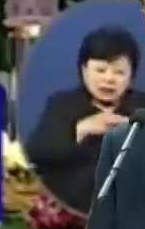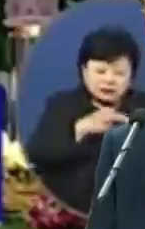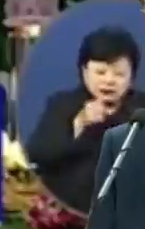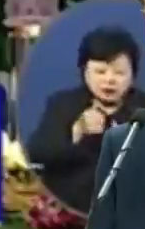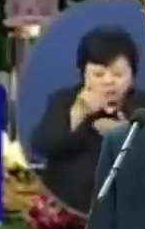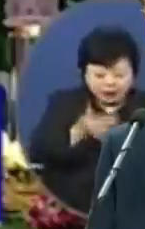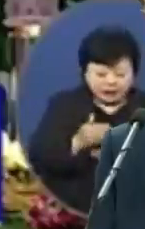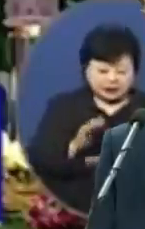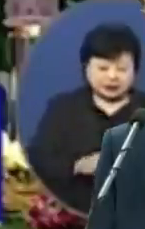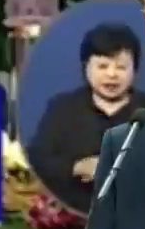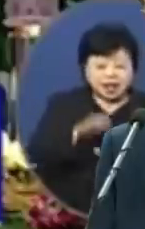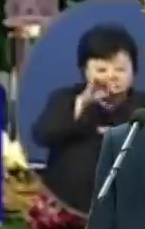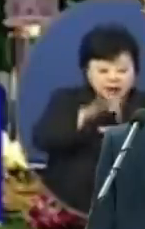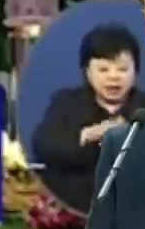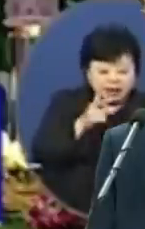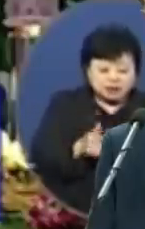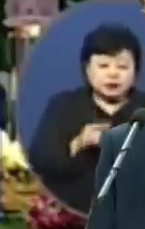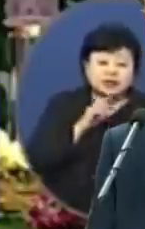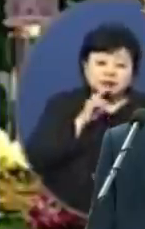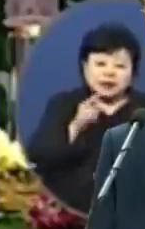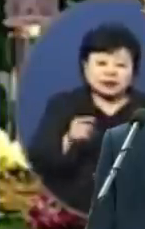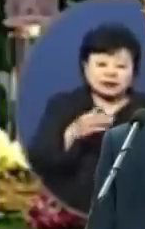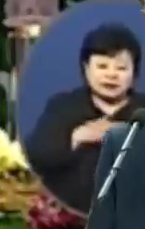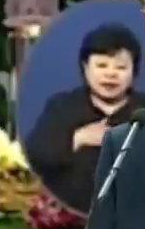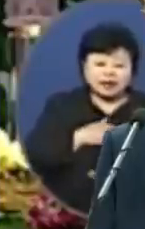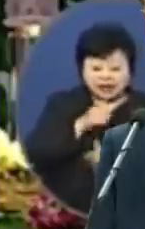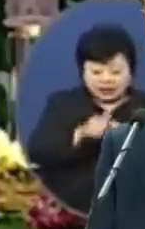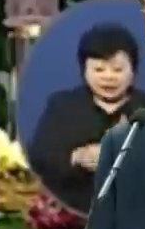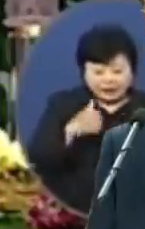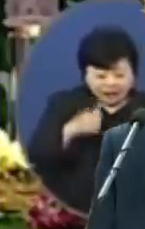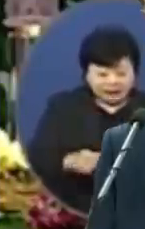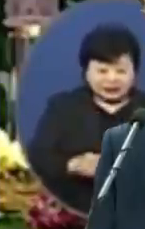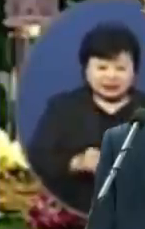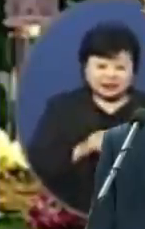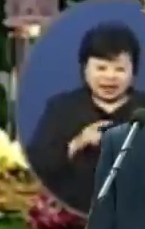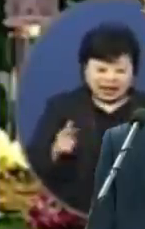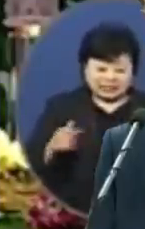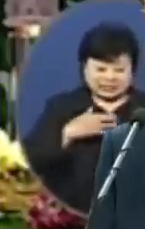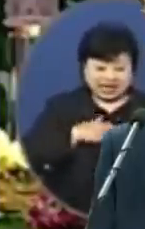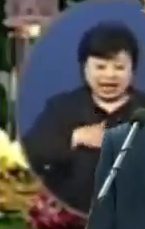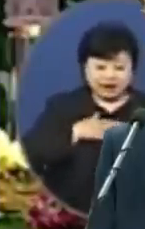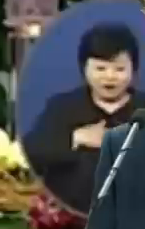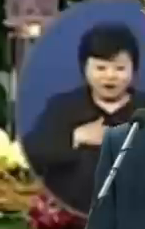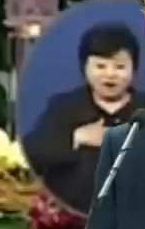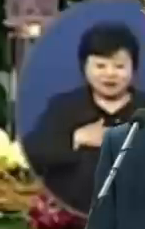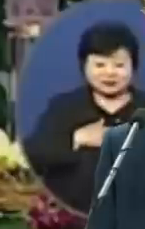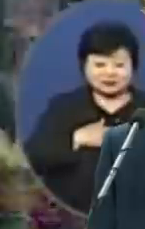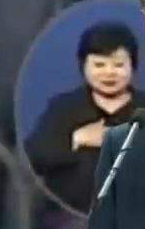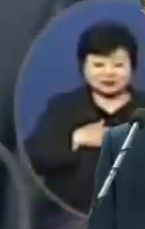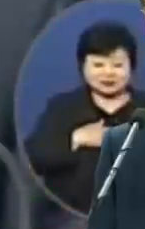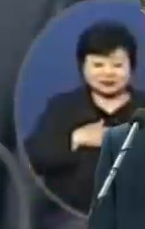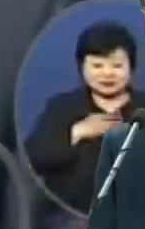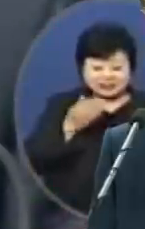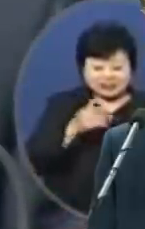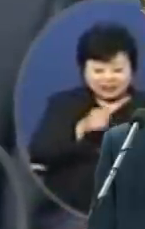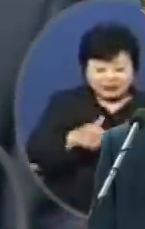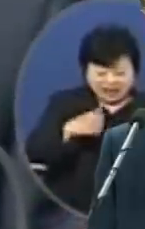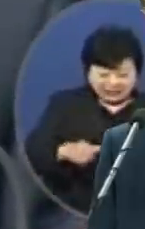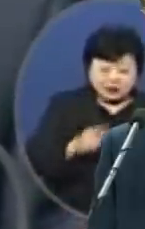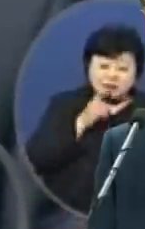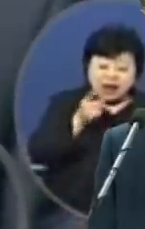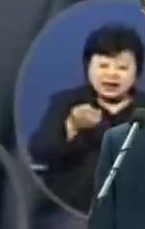받게 되는데 마귀가 예수님 보고 하는 말이 나는 내가 하나님 아들 아님을 잘 알고 있다. 사람들은 당신이 하나님